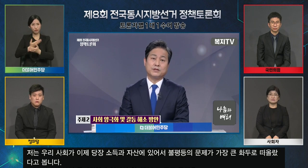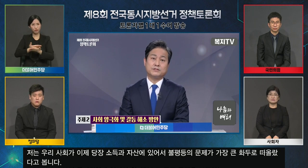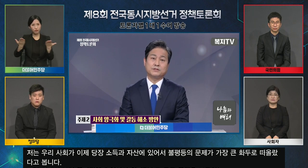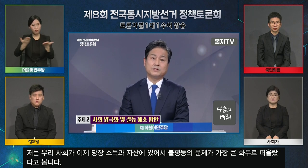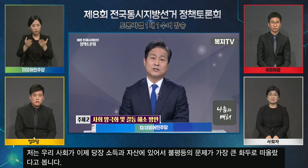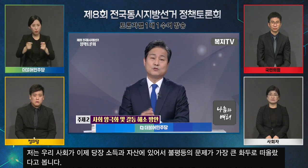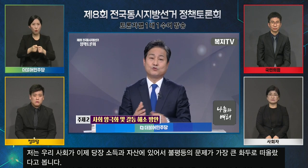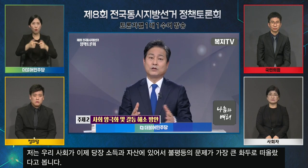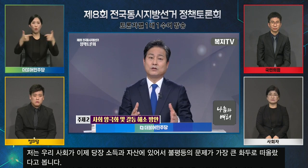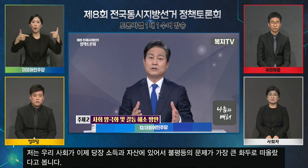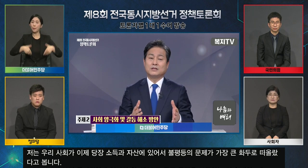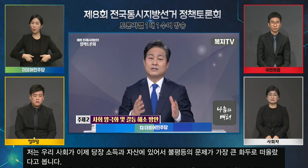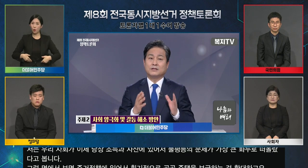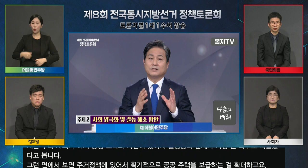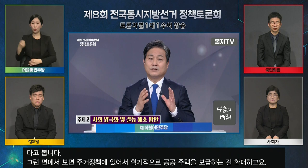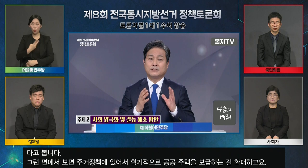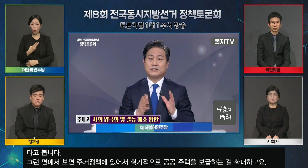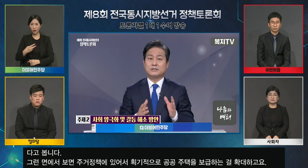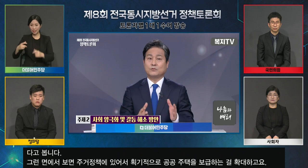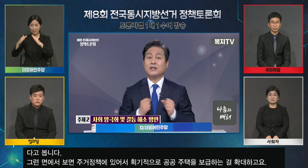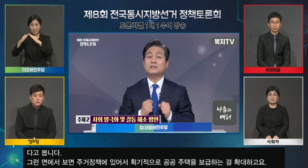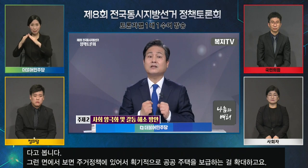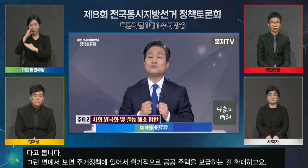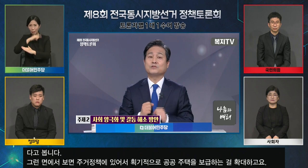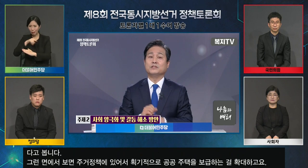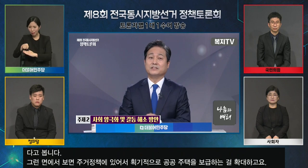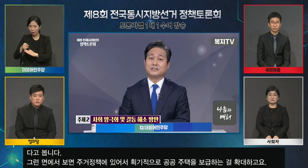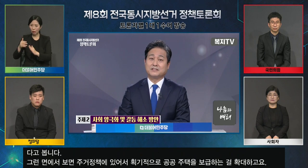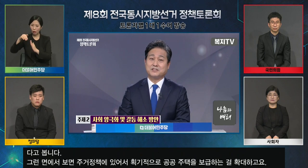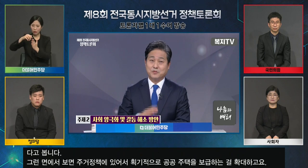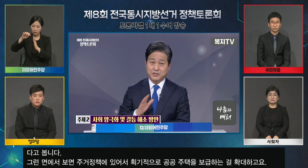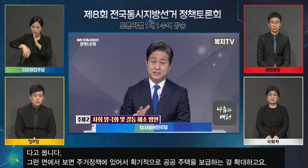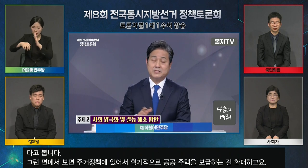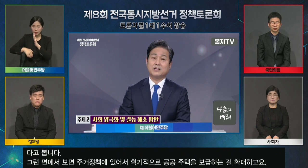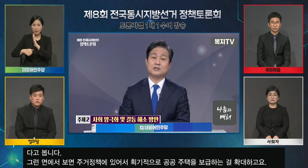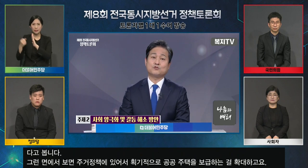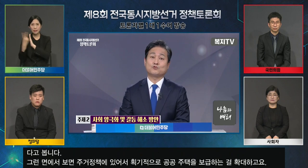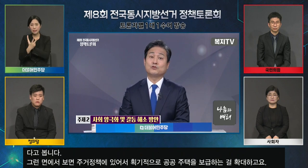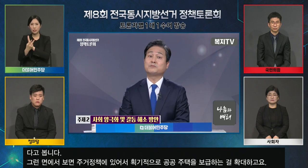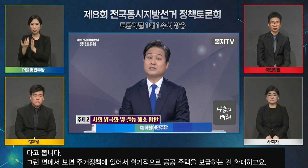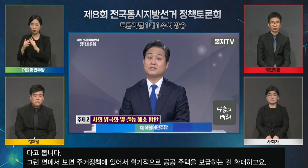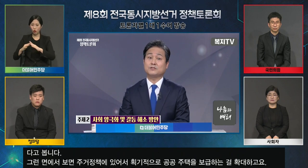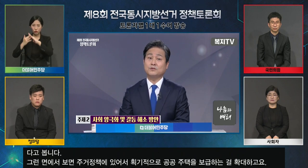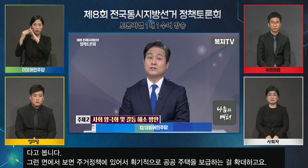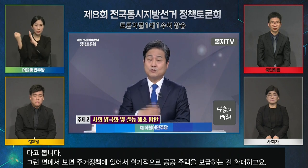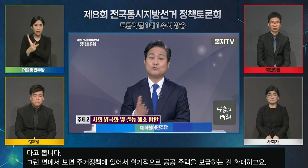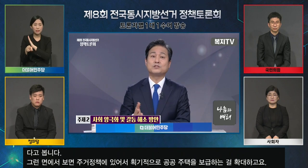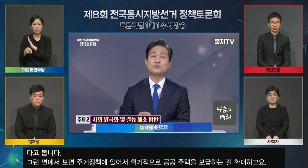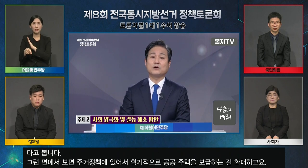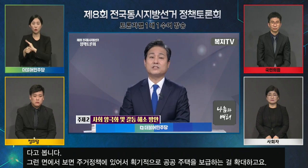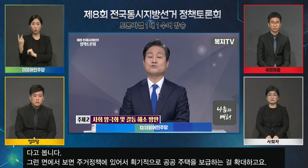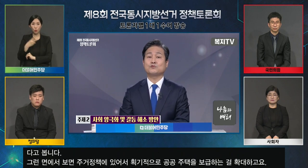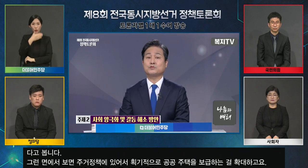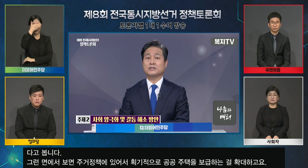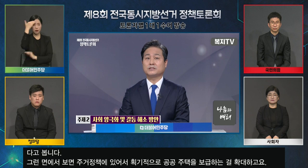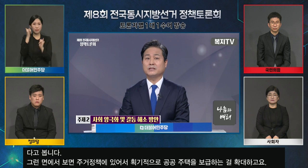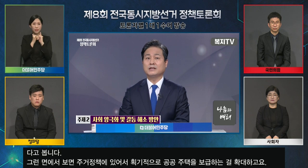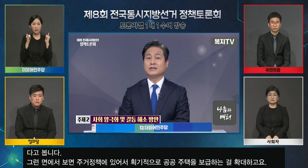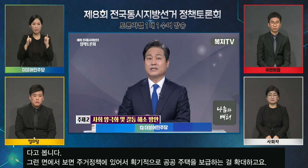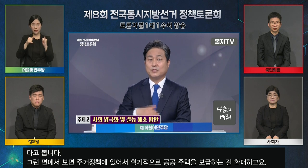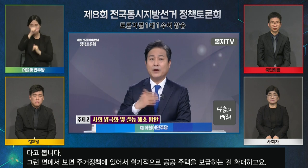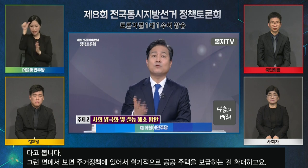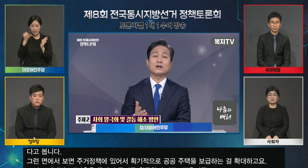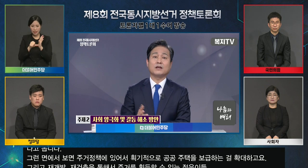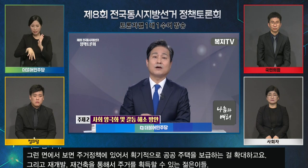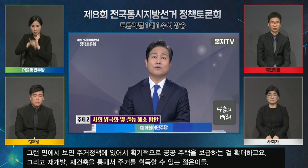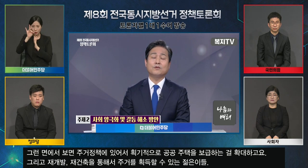재건축을 통해서 주거를 획득할 수 있는 젊은이들, 생애 최초 구입자들이죠. 를 중심으로 한 실수요자들이